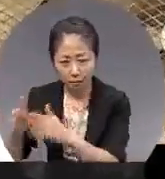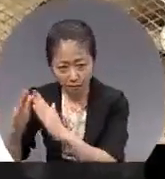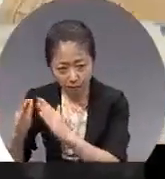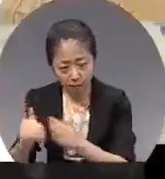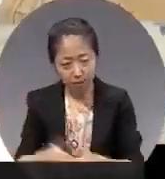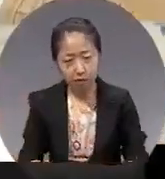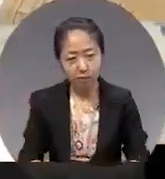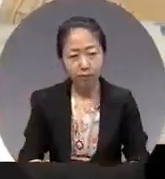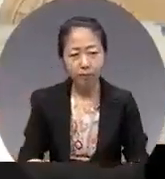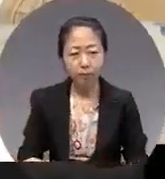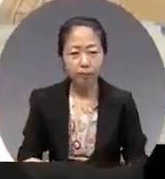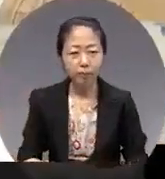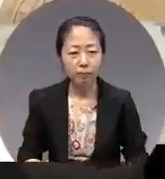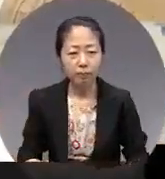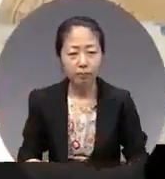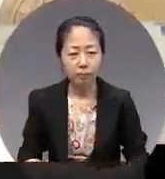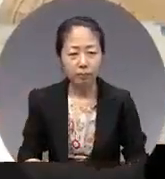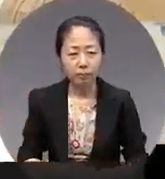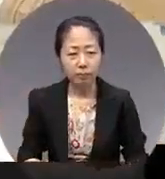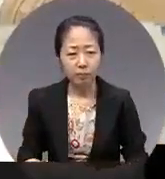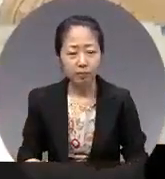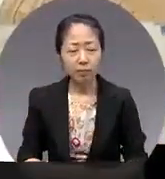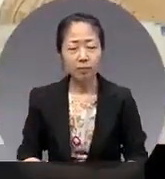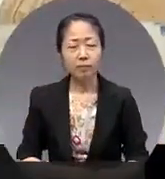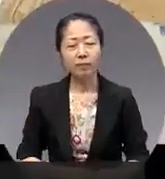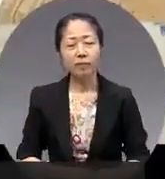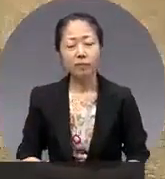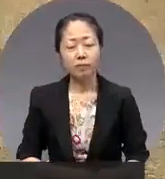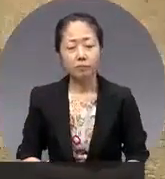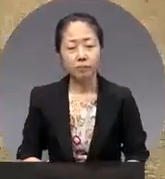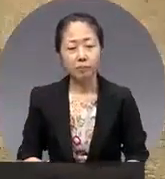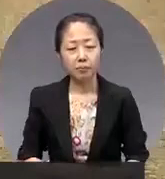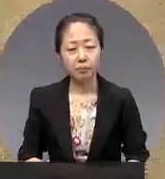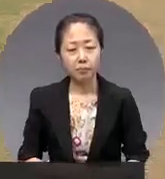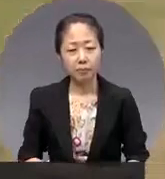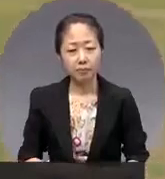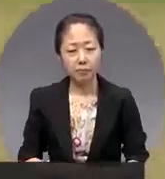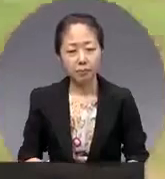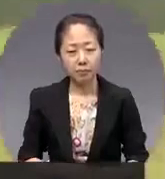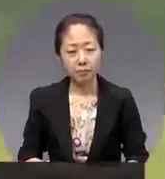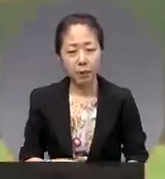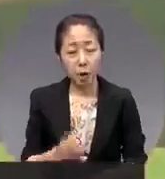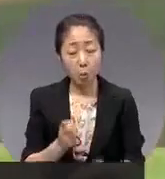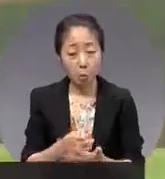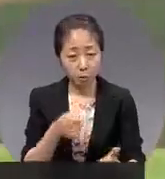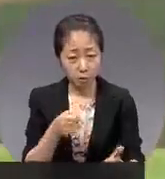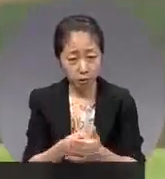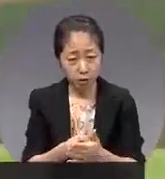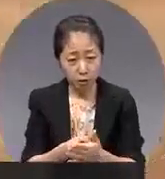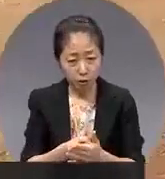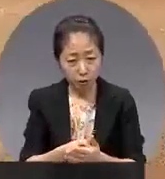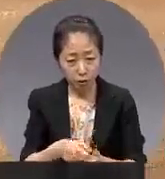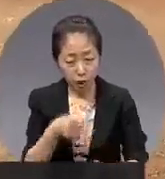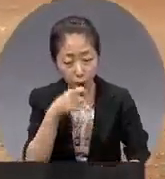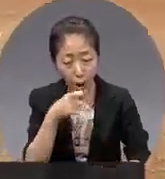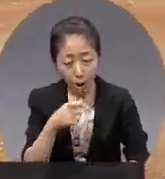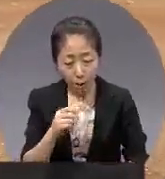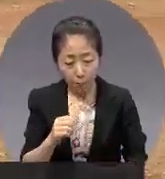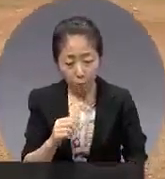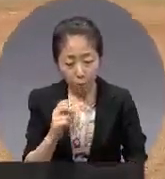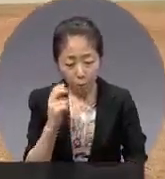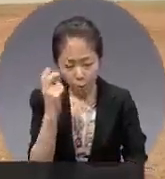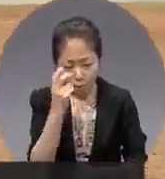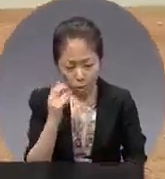버리고 갔는지 시스 tv 를 달아났습니다 법으로 지정된 상수원보호구역 이나 하천법 에 따라